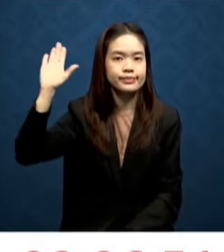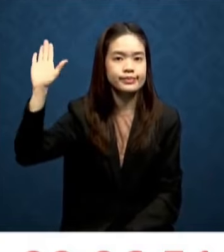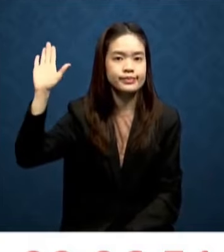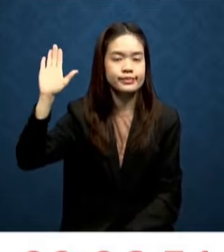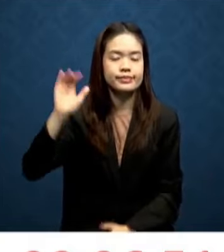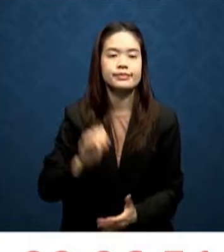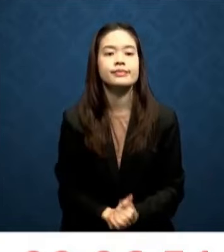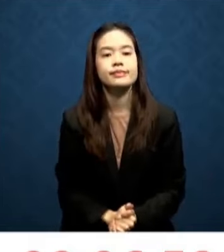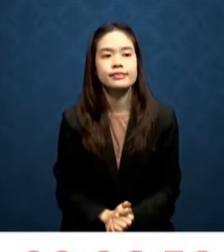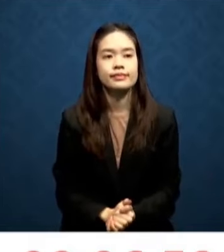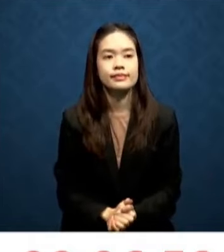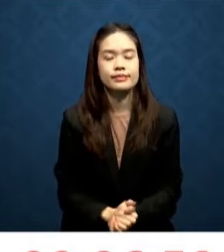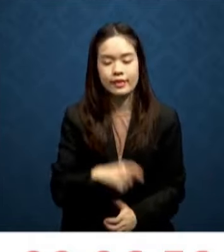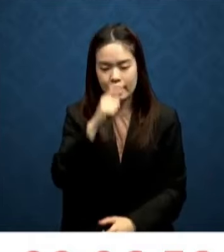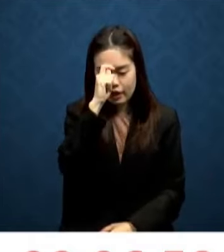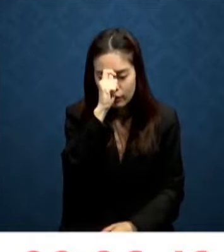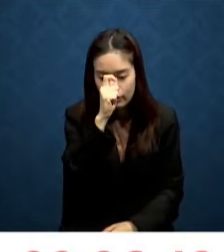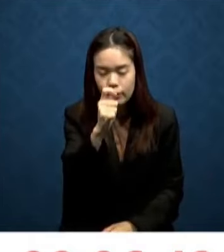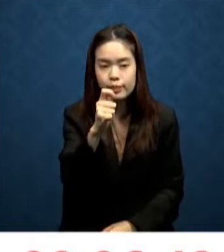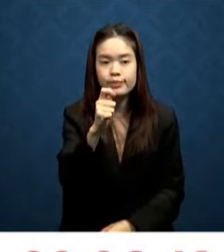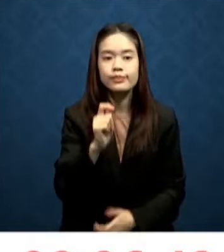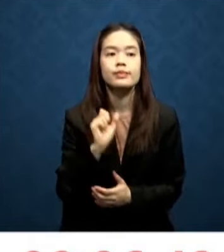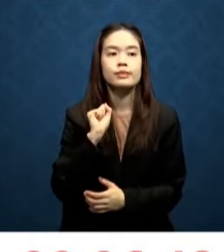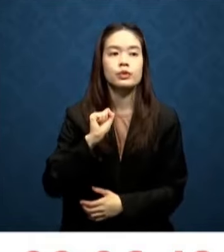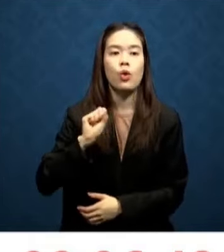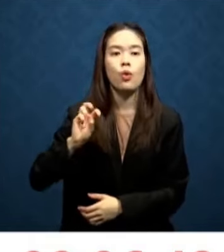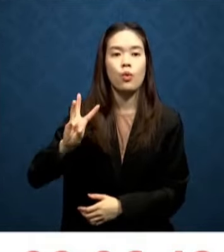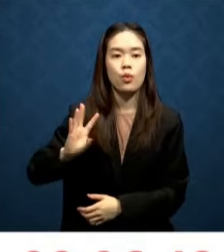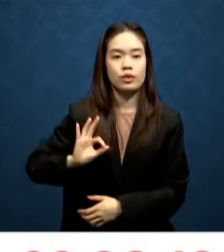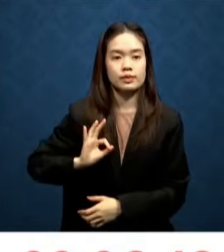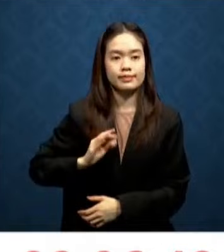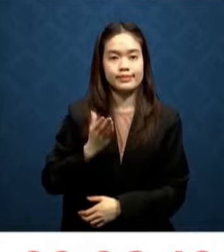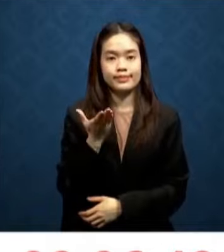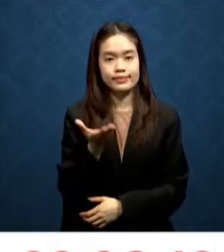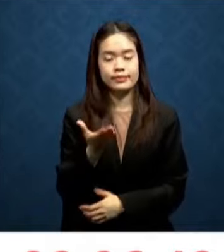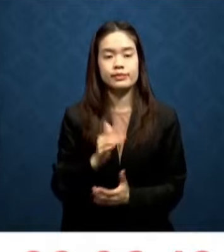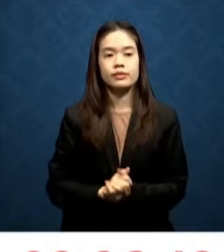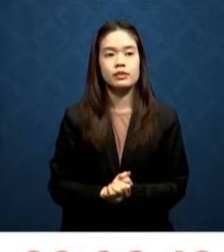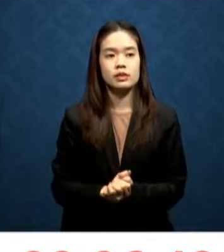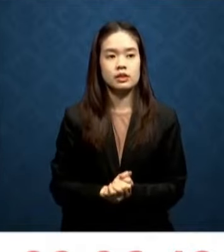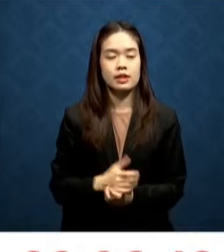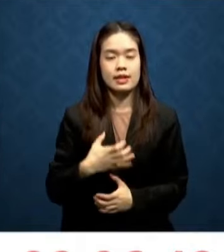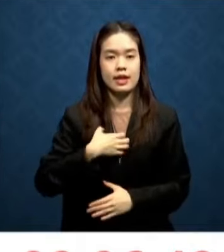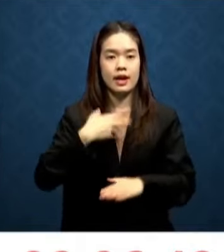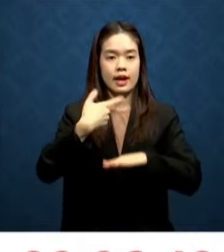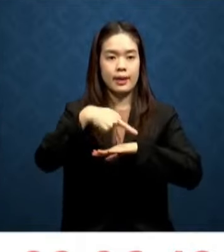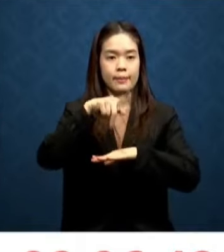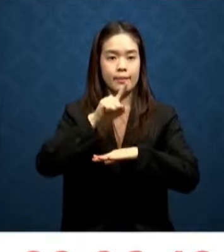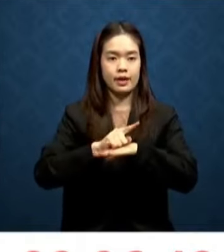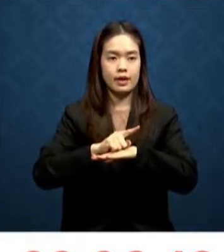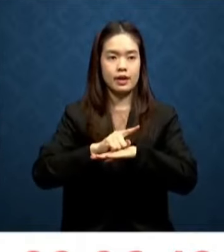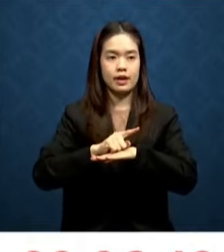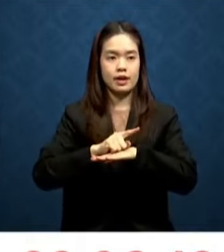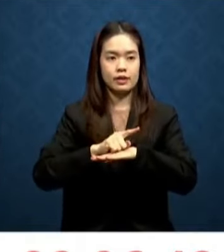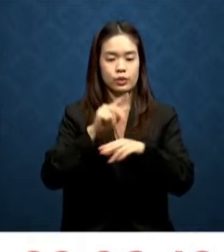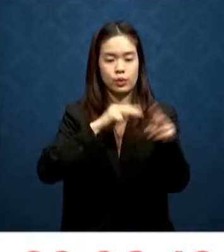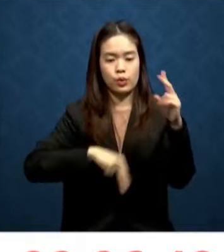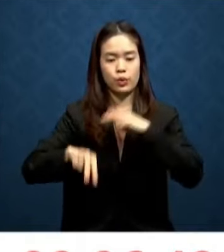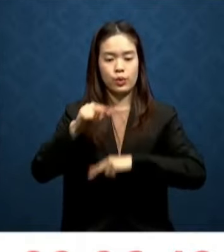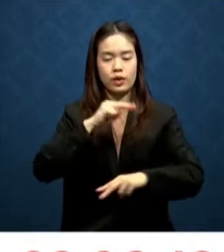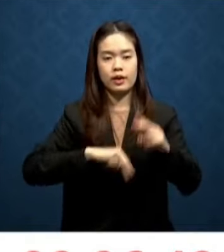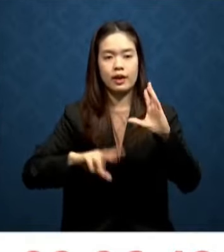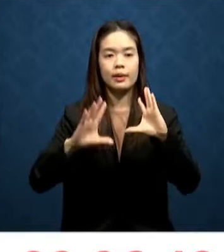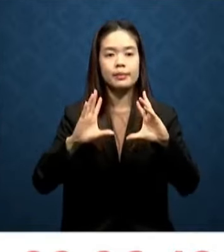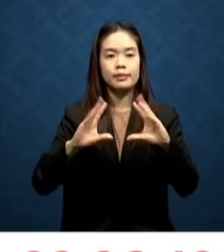ครับ ด้วยความเคารพอาจารย์ครับรบกวนท่านประธานควบคุมการประชุมด้วยนะครับผมการอภิปร